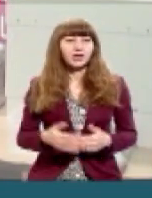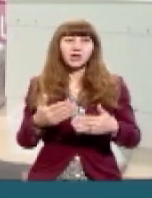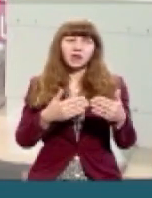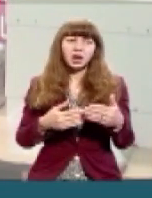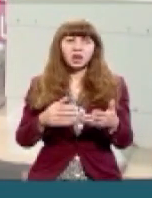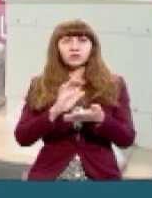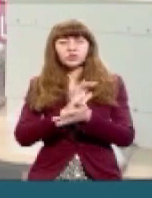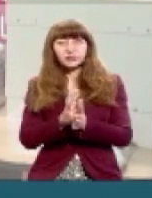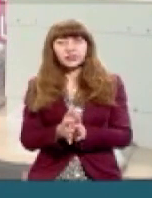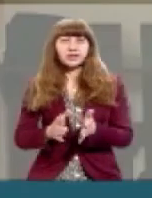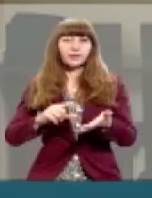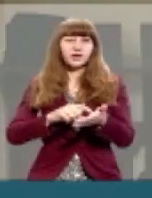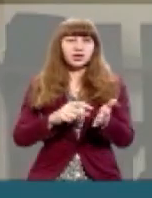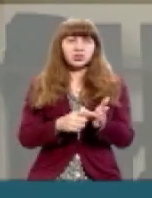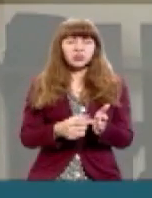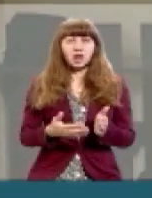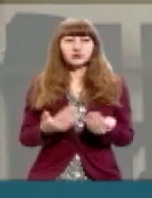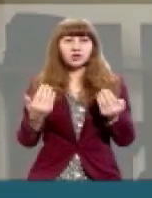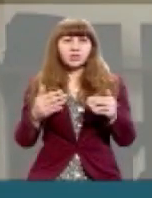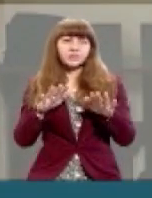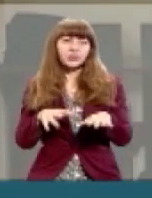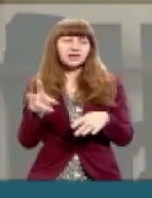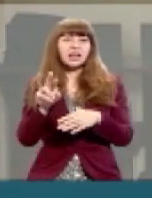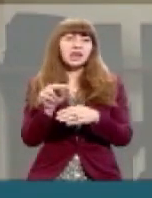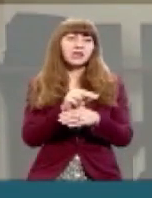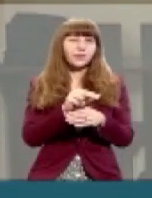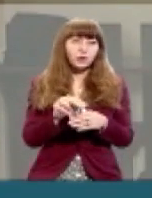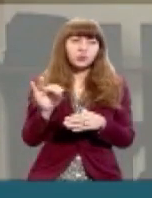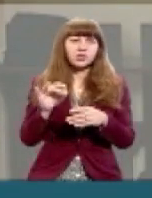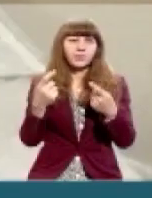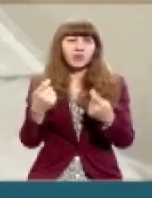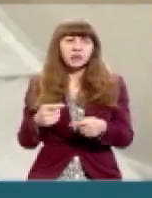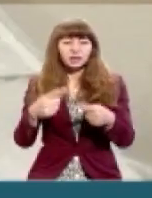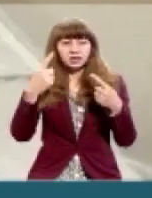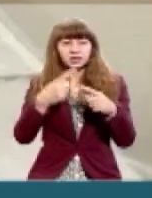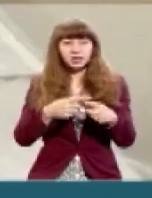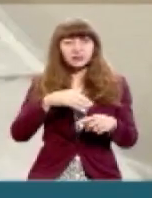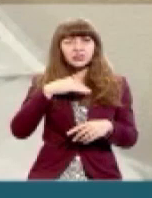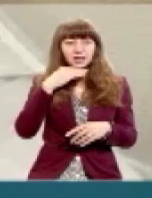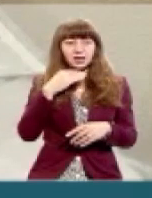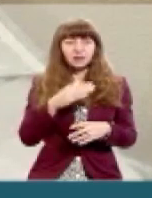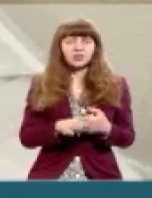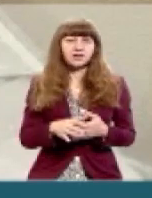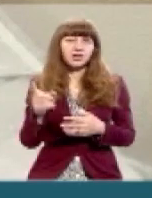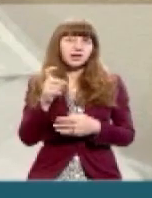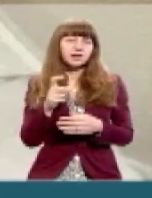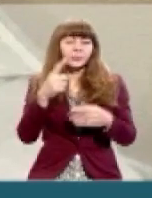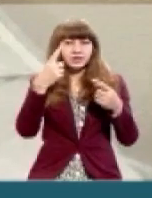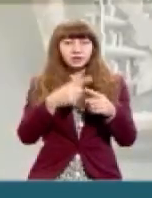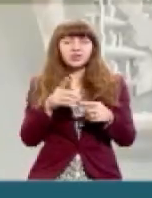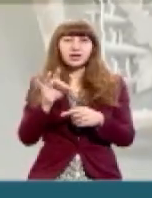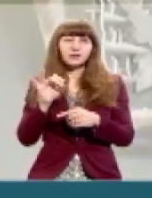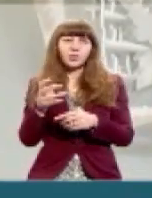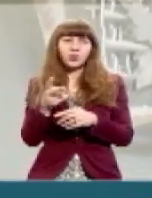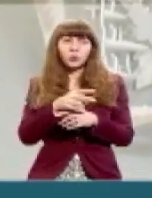коллектив ютился на небольшой территории. Теперь места и для ремонта, и для продажи оргтехники хватает. К владельцам техсервиса